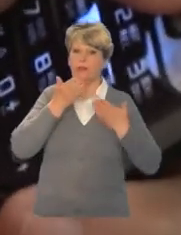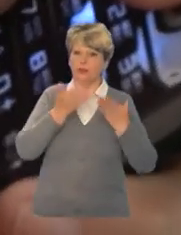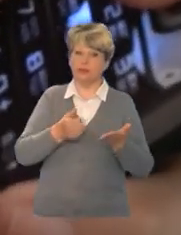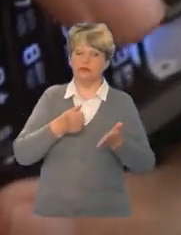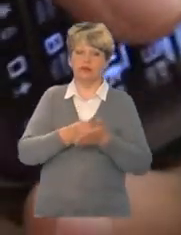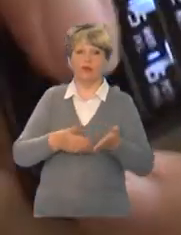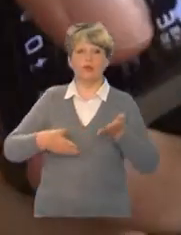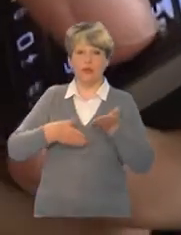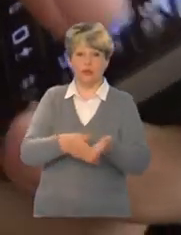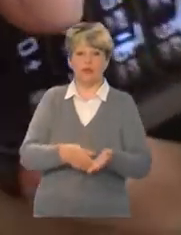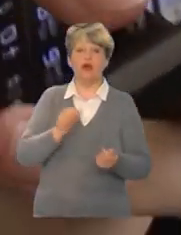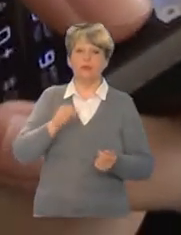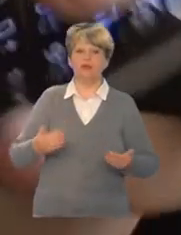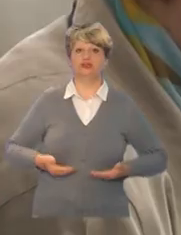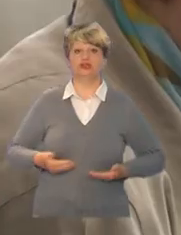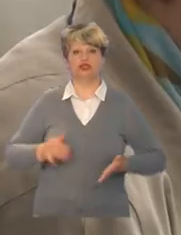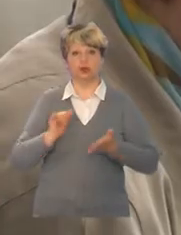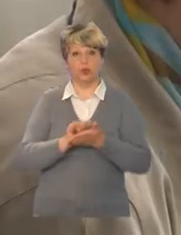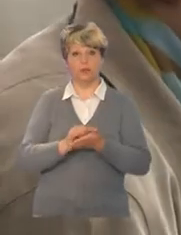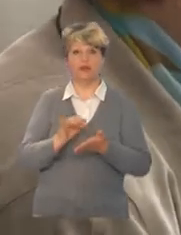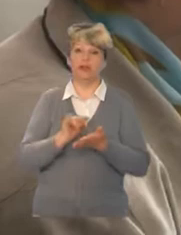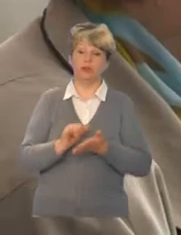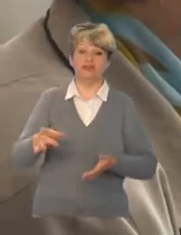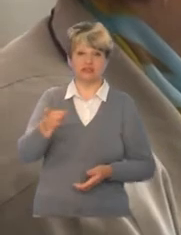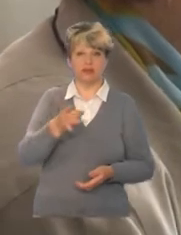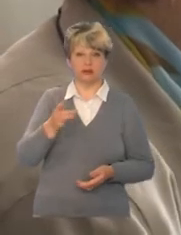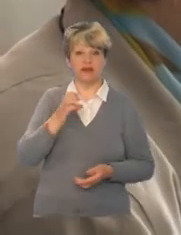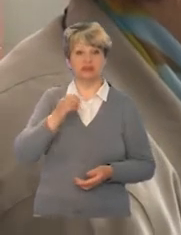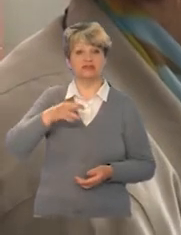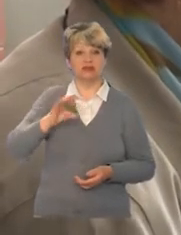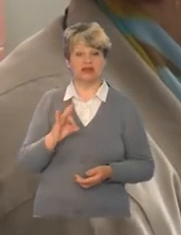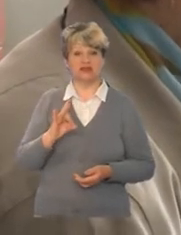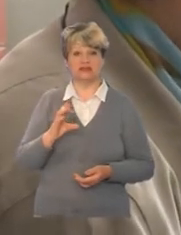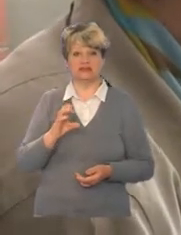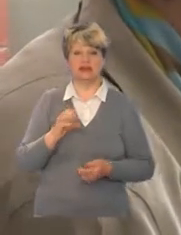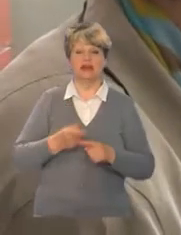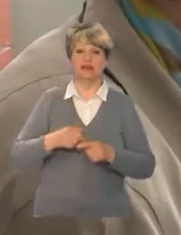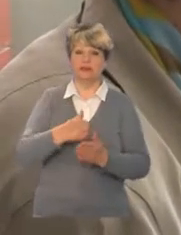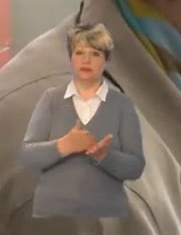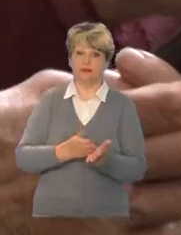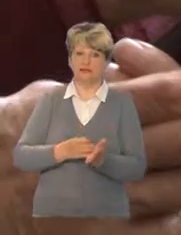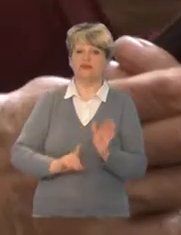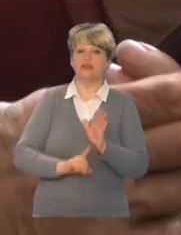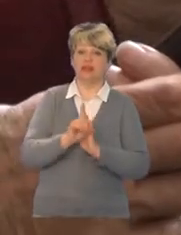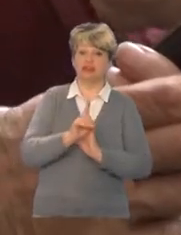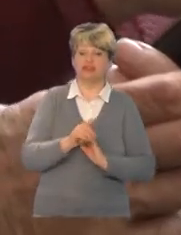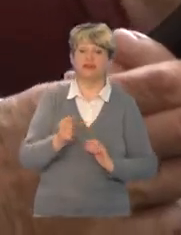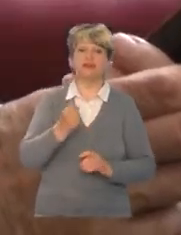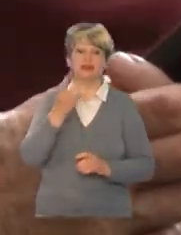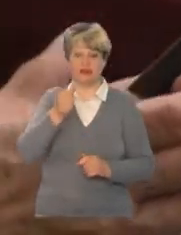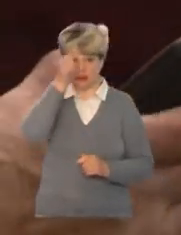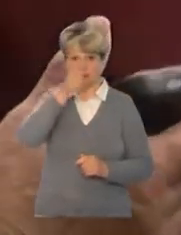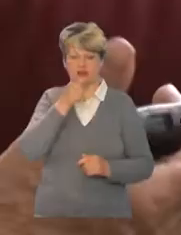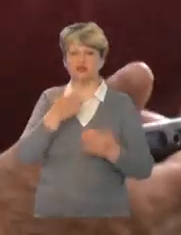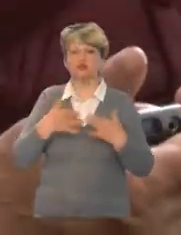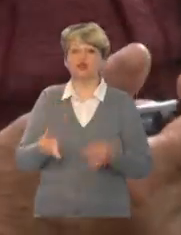допомогу повідомлення можуть жителі Умані та Уманського району. СМС-сервіс стартував вдало. За кілька місяців десятки містян уже